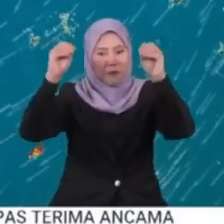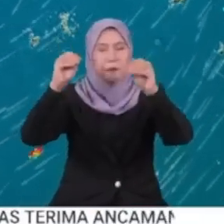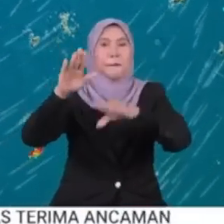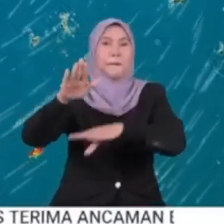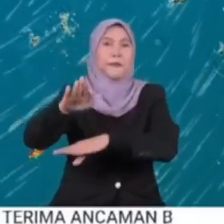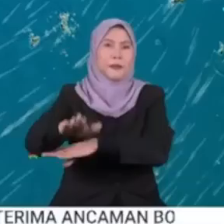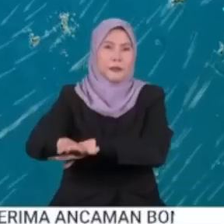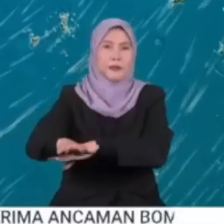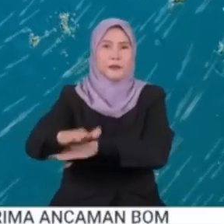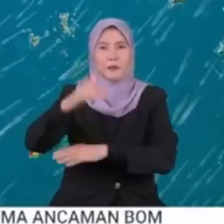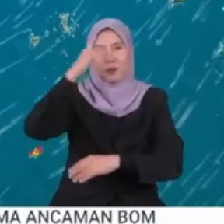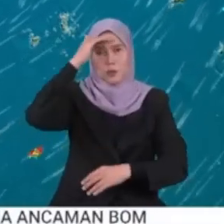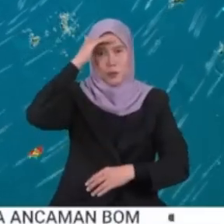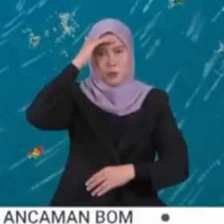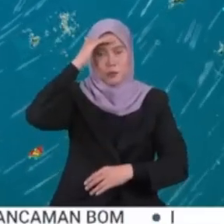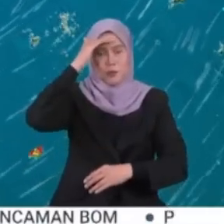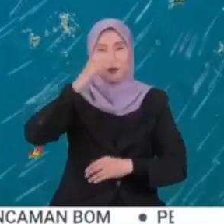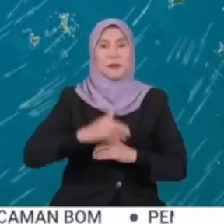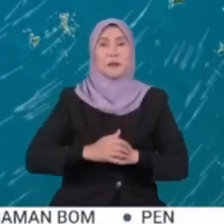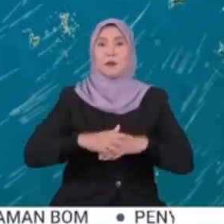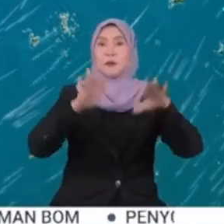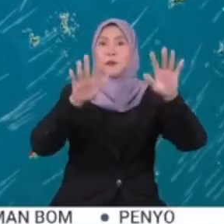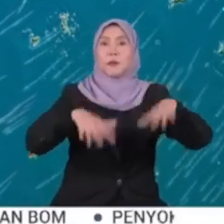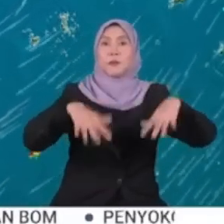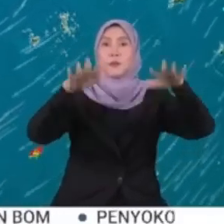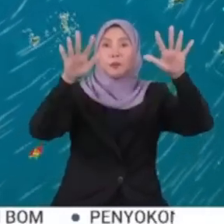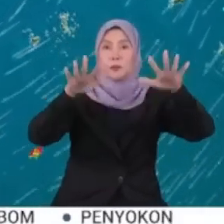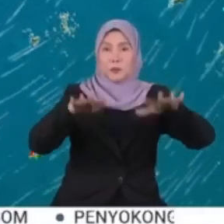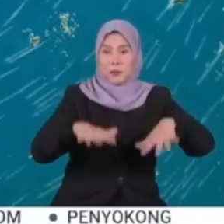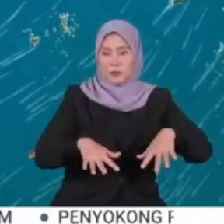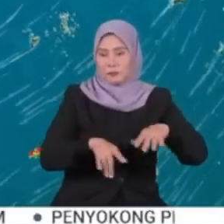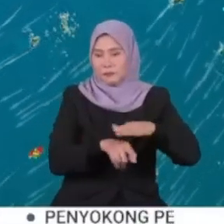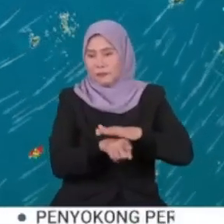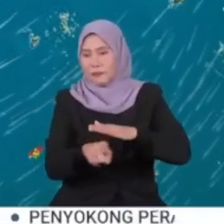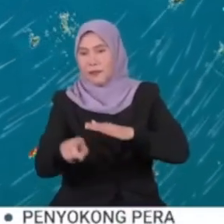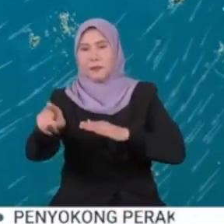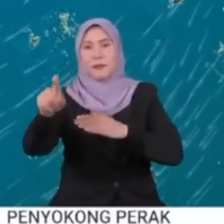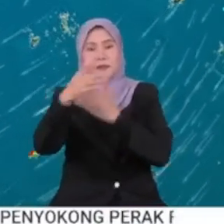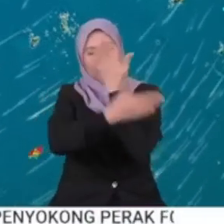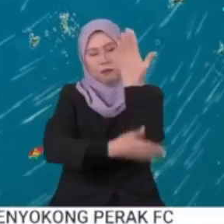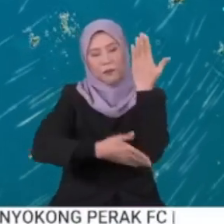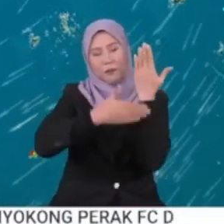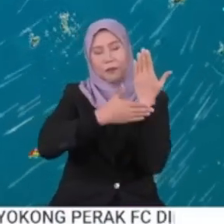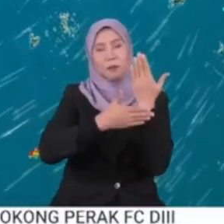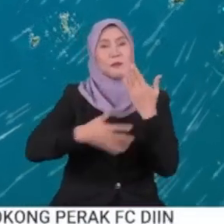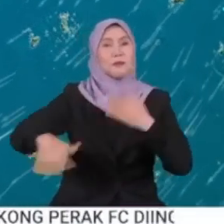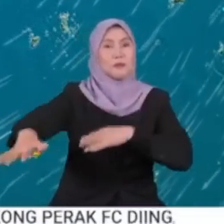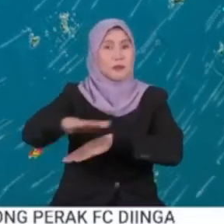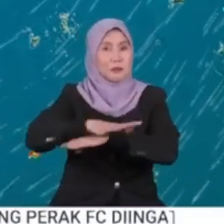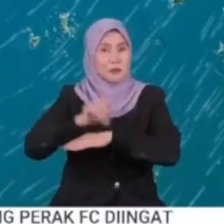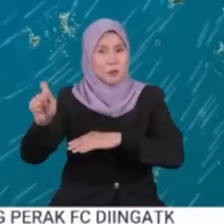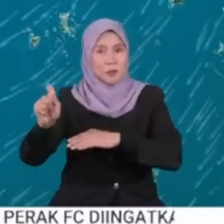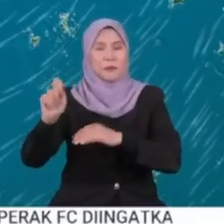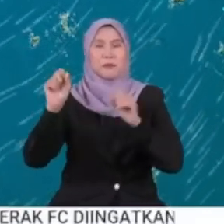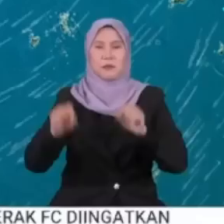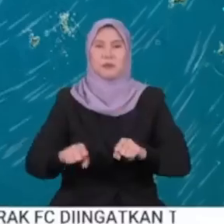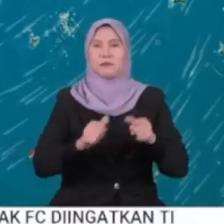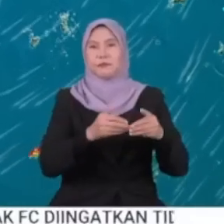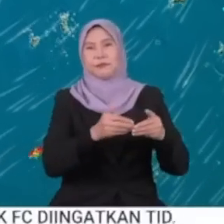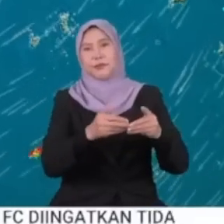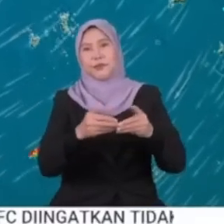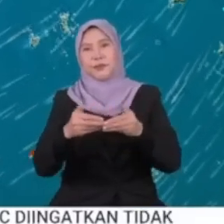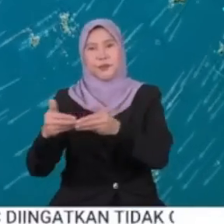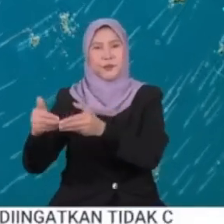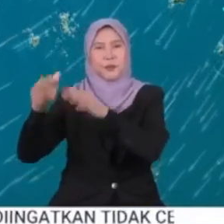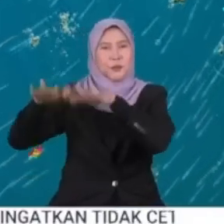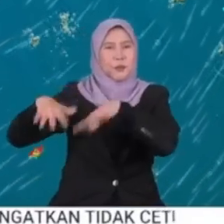lewat petang nanti bagi negeri Johor. Namun keadaan hujan di sekitar pedalaman semenanjung Malaysia dan juga di pantai timur ini dijangka boleh berlarutan